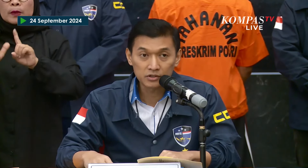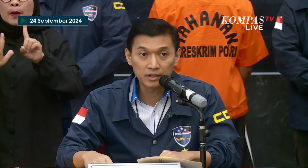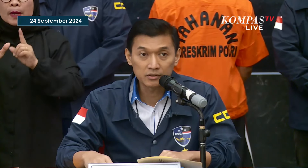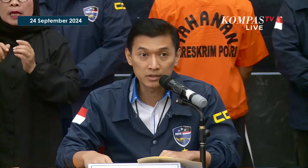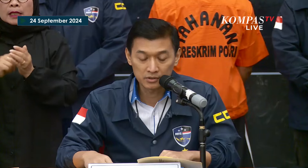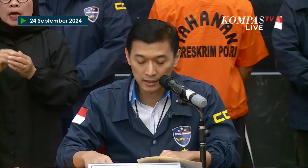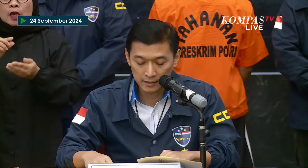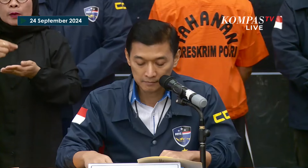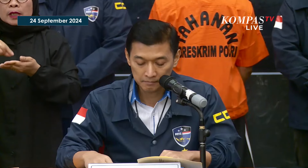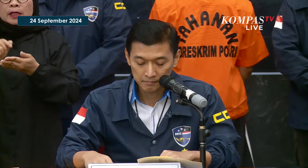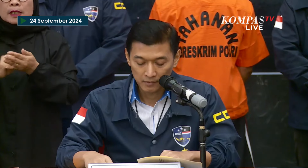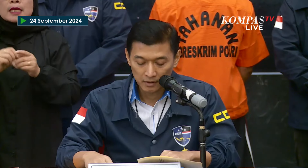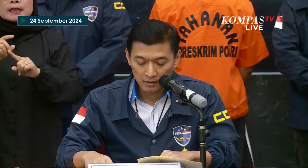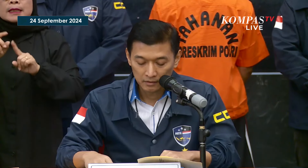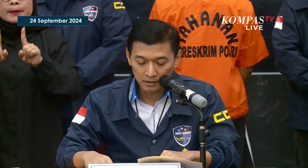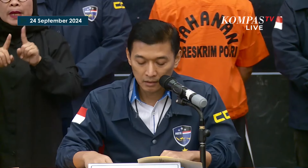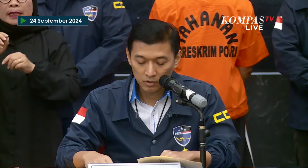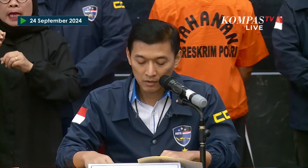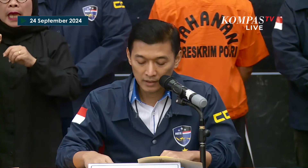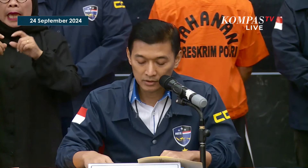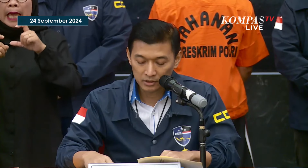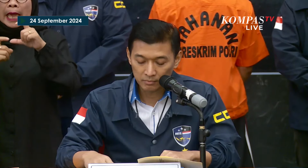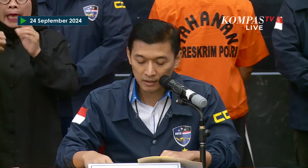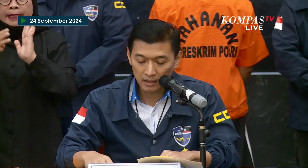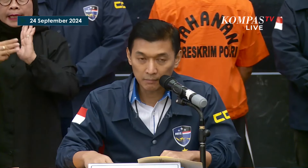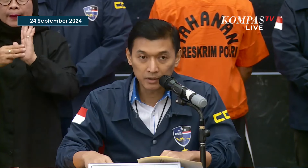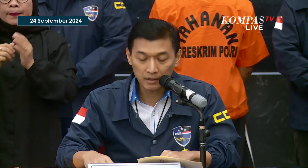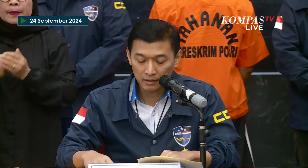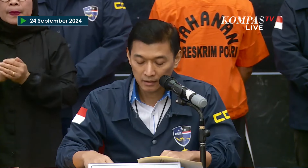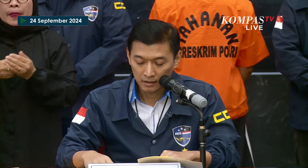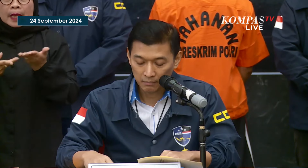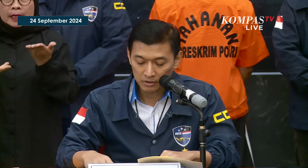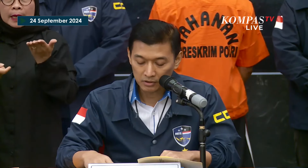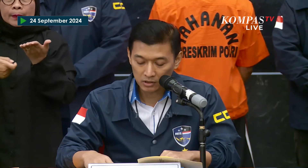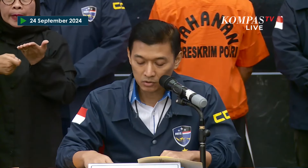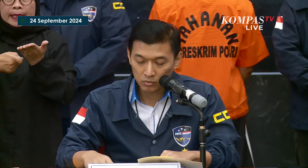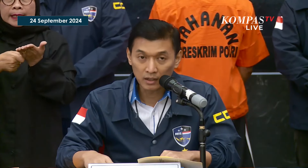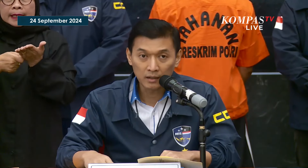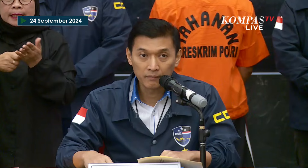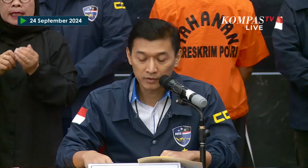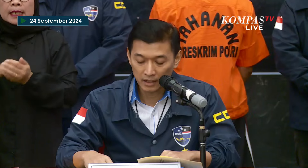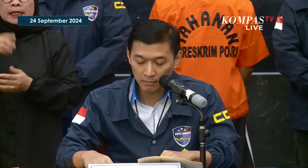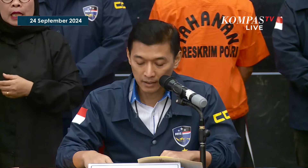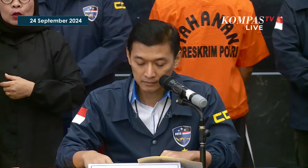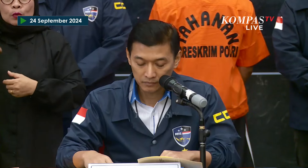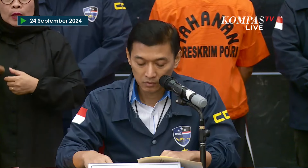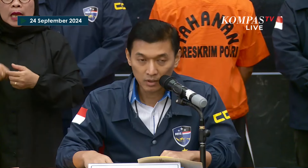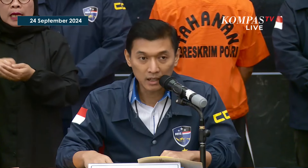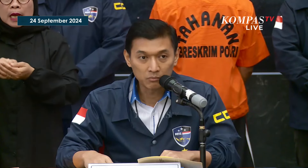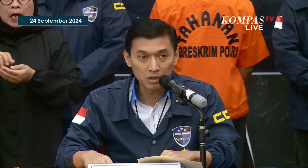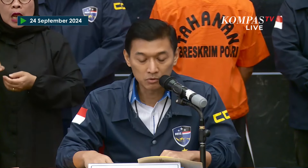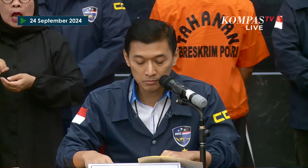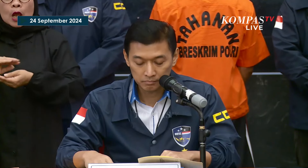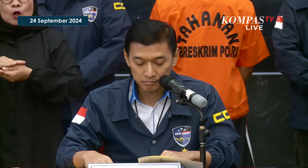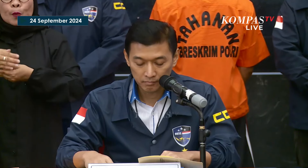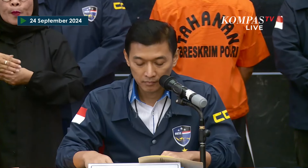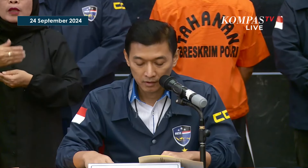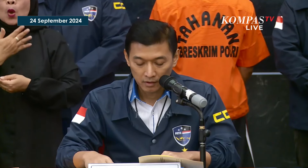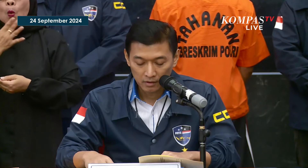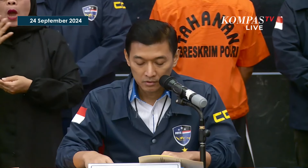nomor seri sekian, tiga buah flash disk merek HP kapasitas 2 TB warna